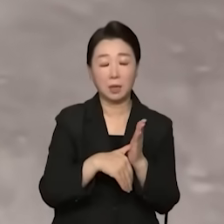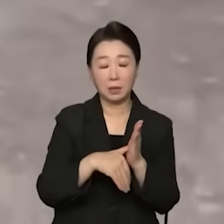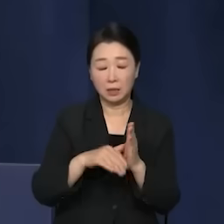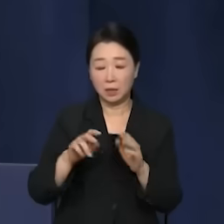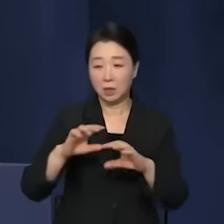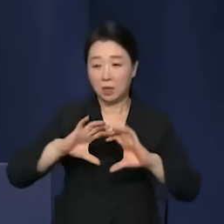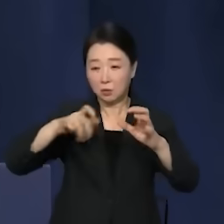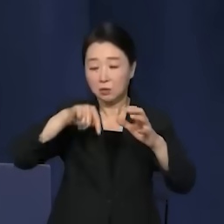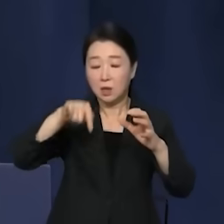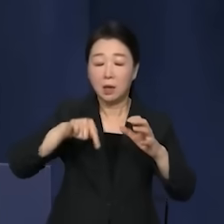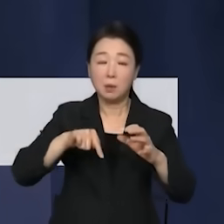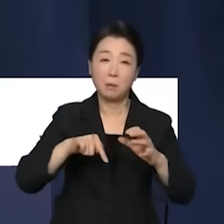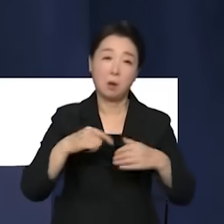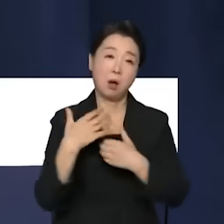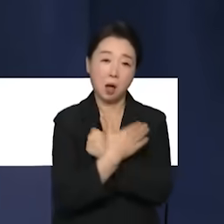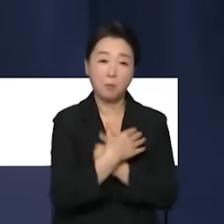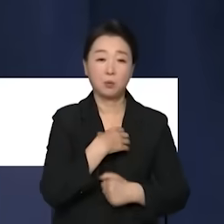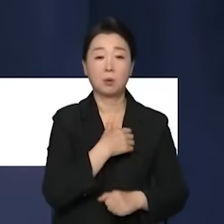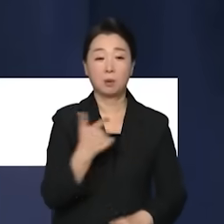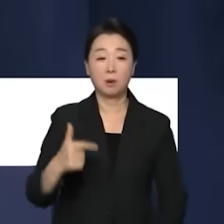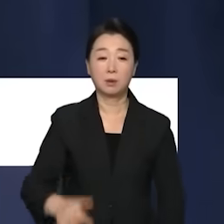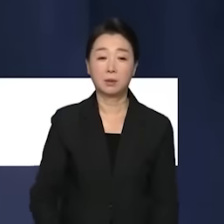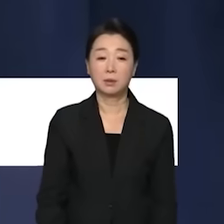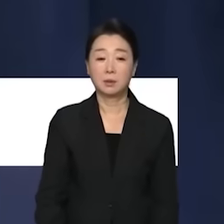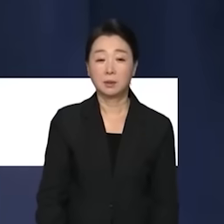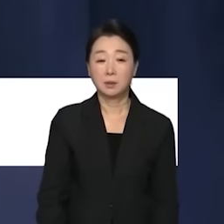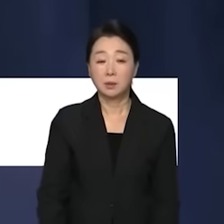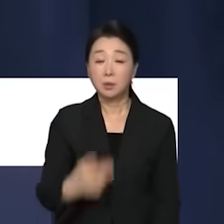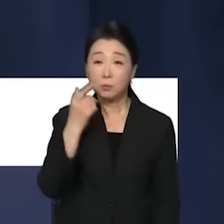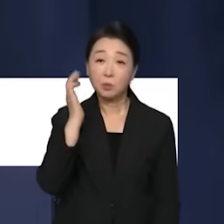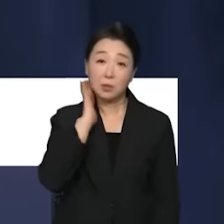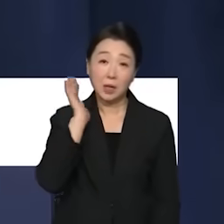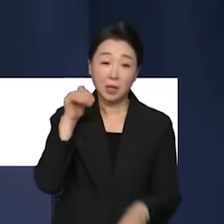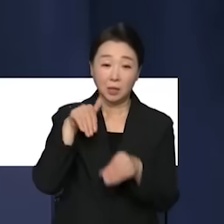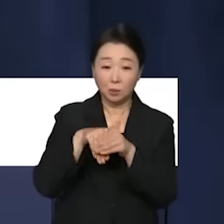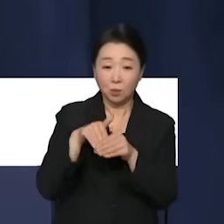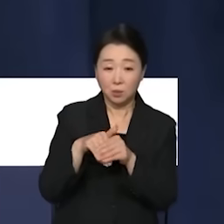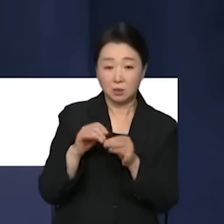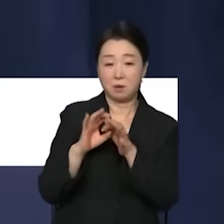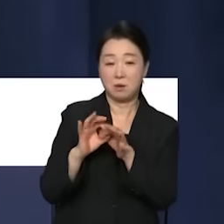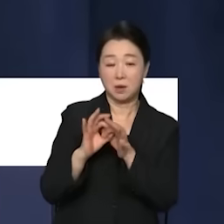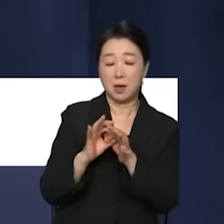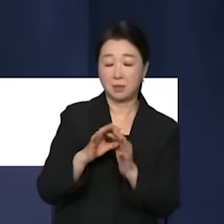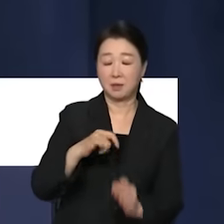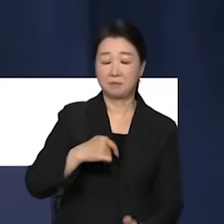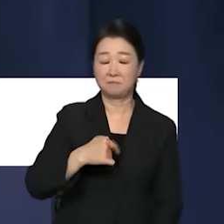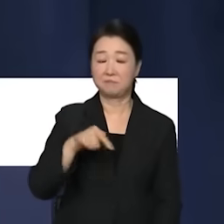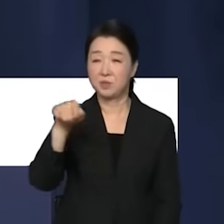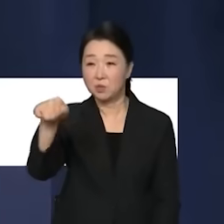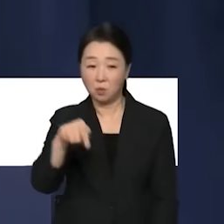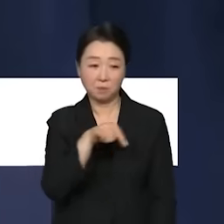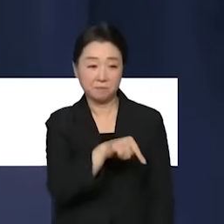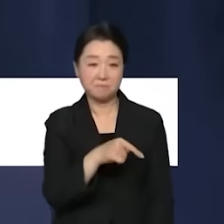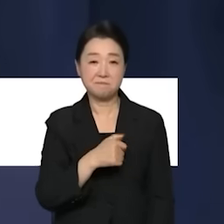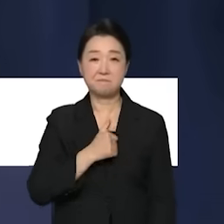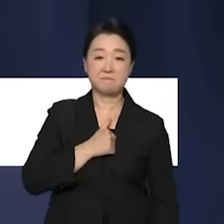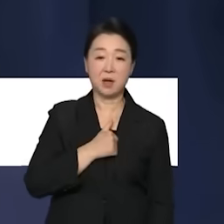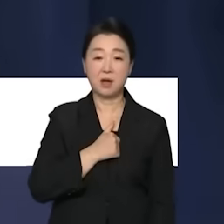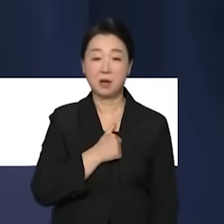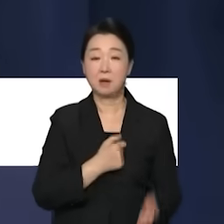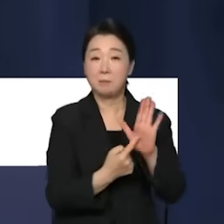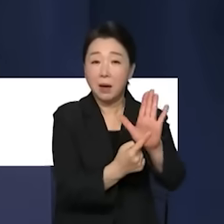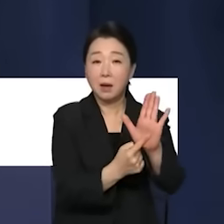나옵니다. 대전을 전후해서 자신들의 존재감을 과시하기 위한